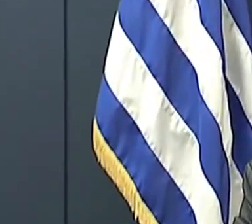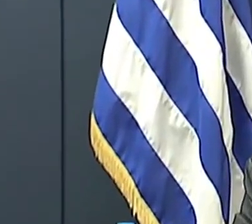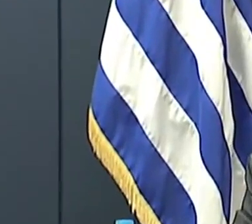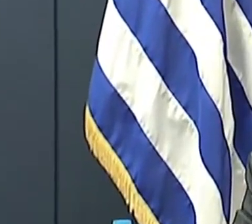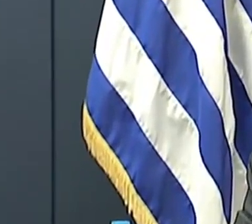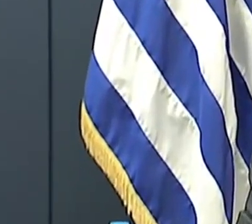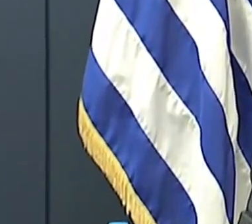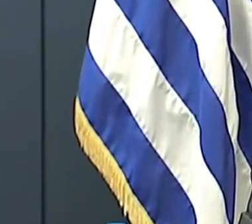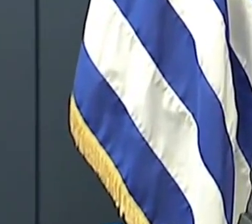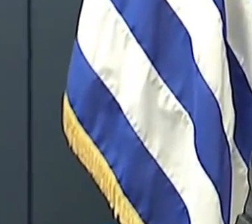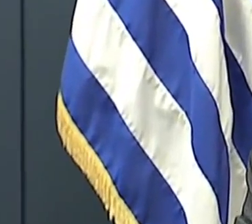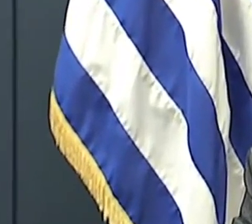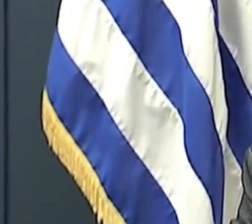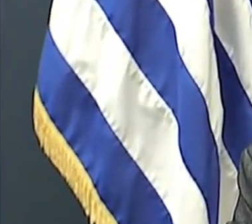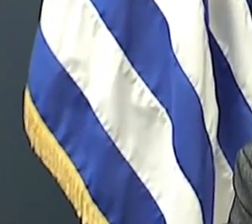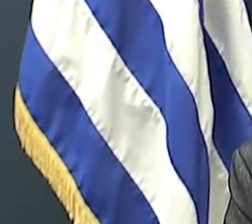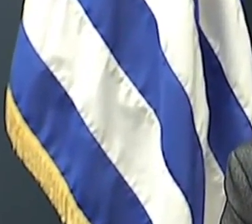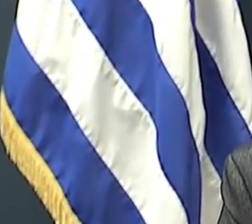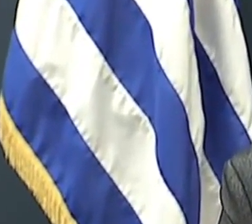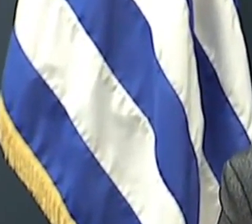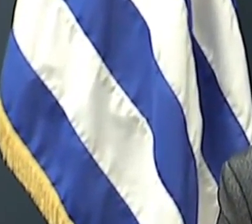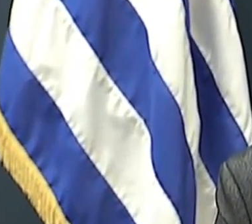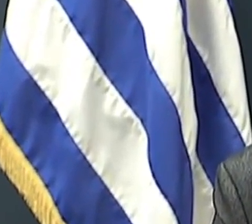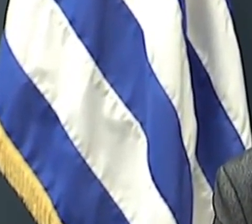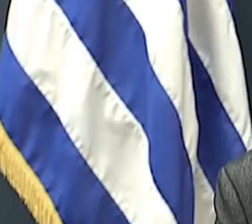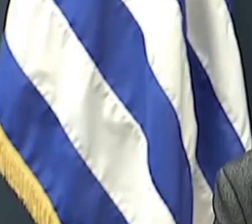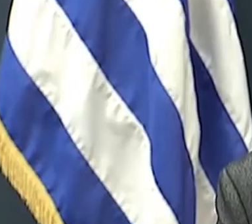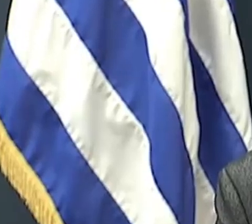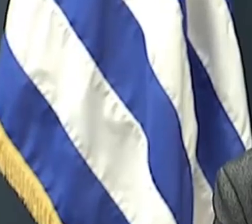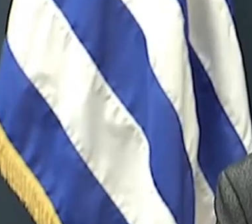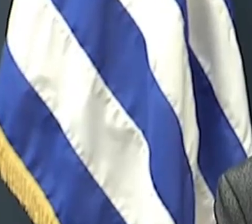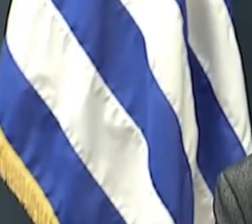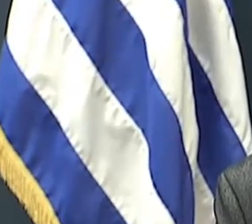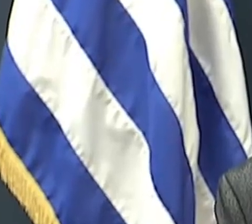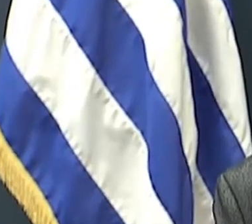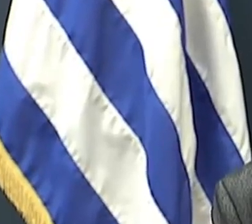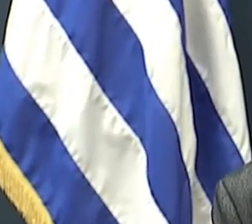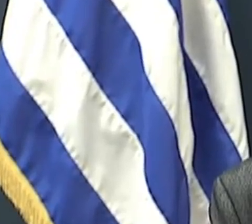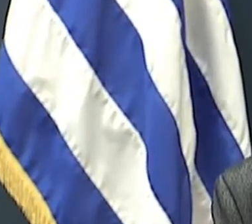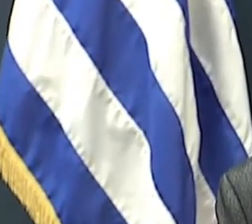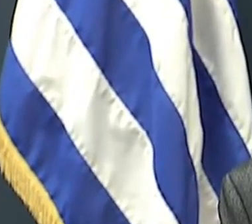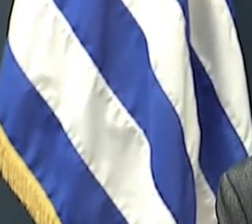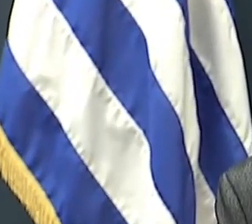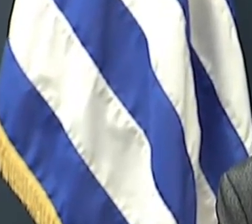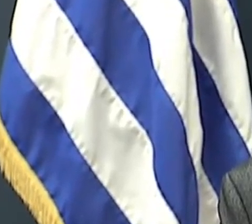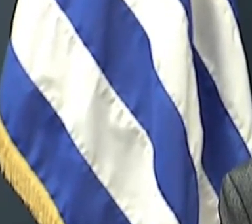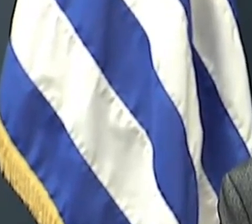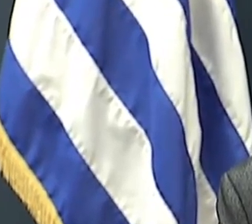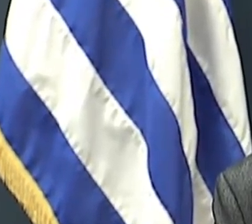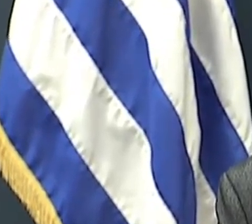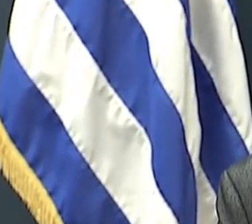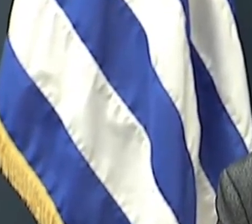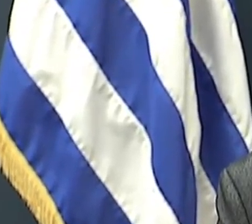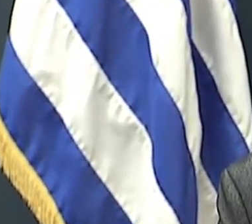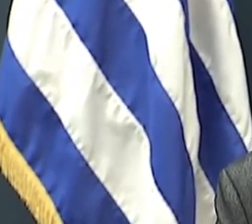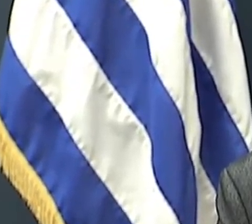Έως σήμερα περισσότερα από 1.600.000 κρούσματα του νέου κορονοϊού έχουν καταγραφεί και